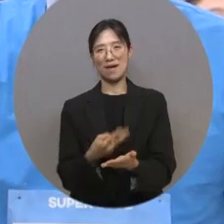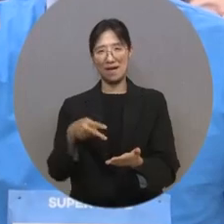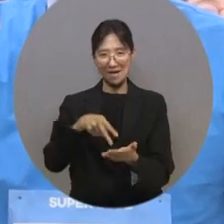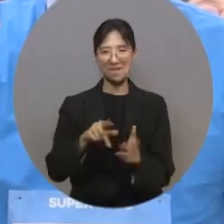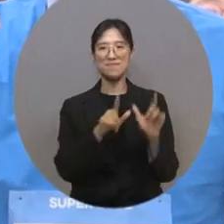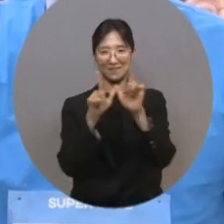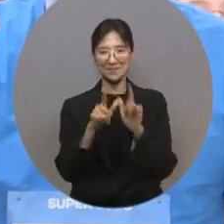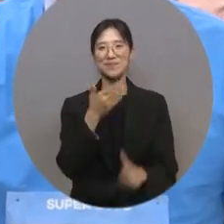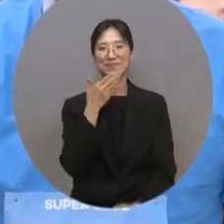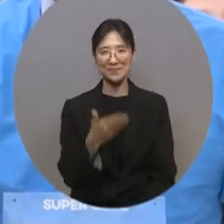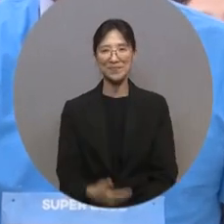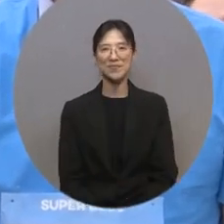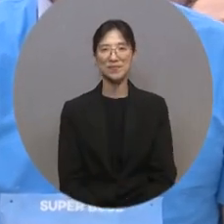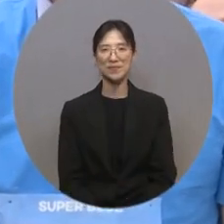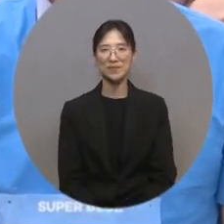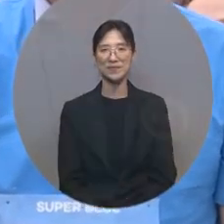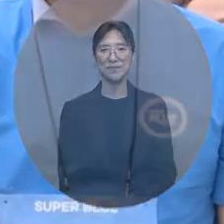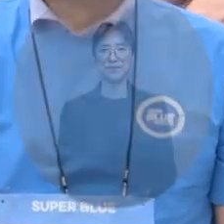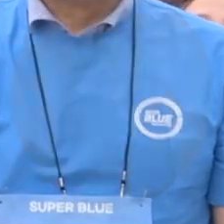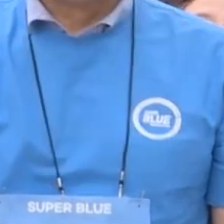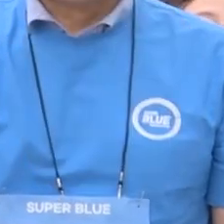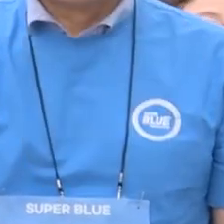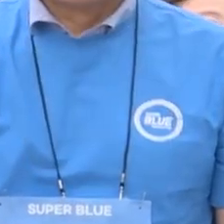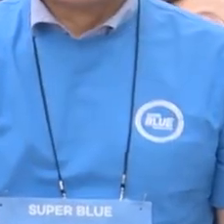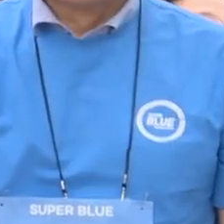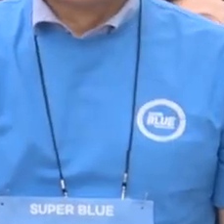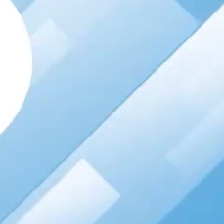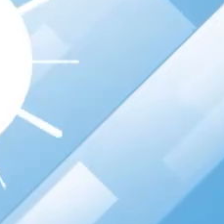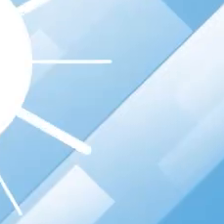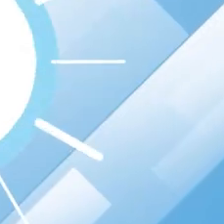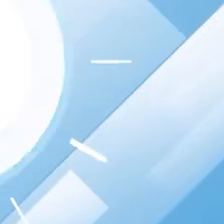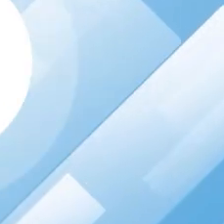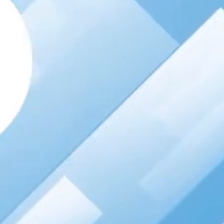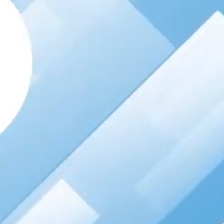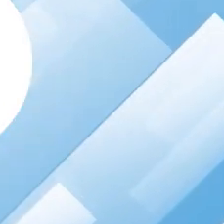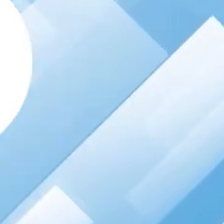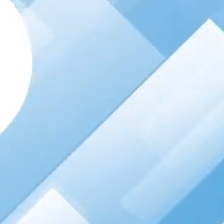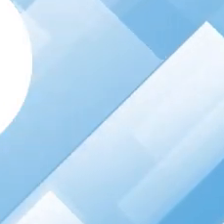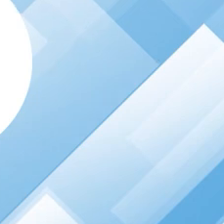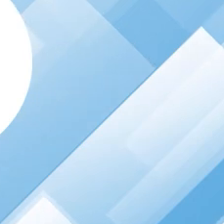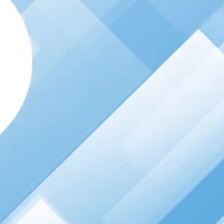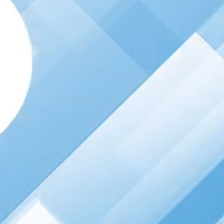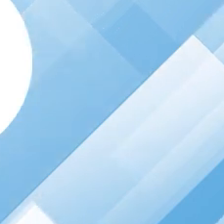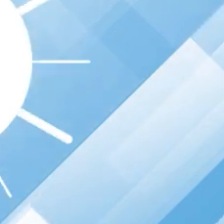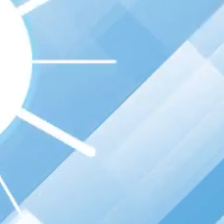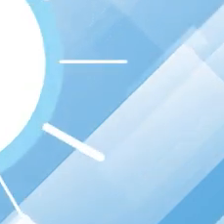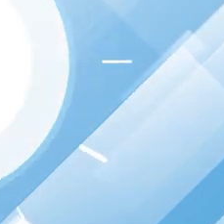복지TV 뉴스 정유정입니다.